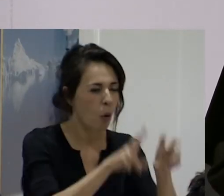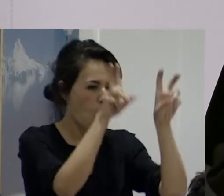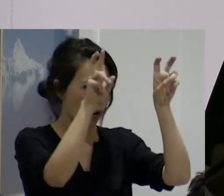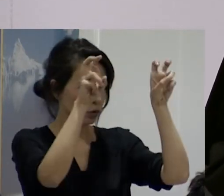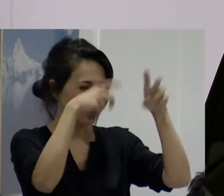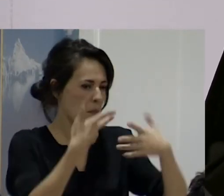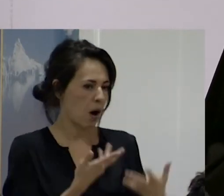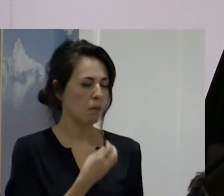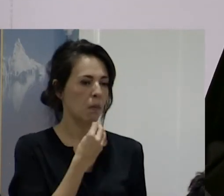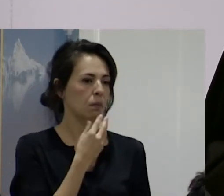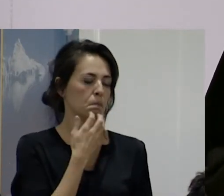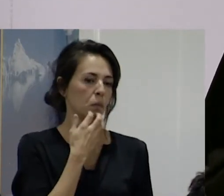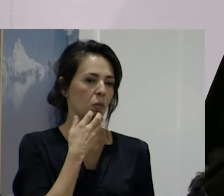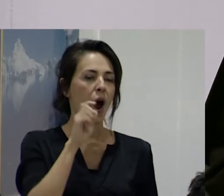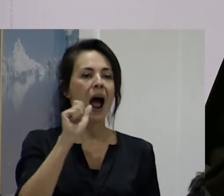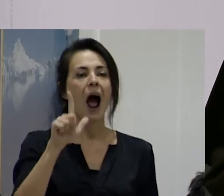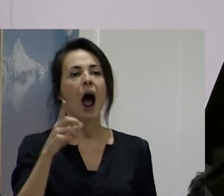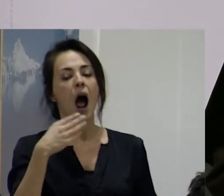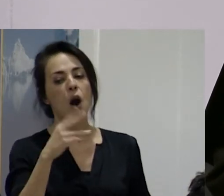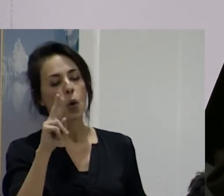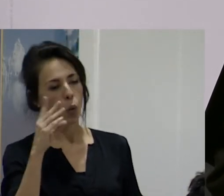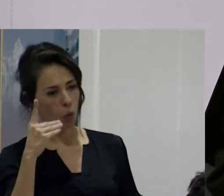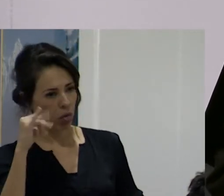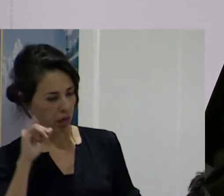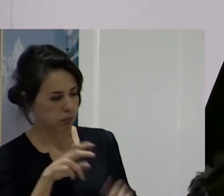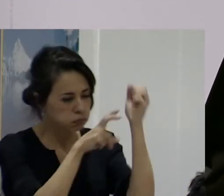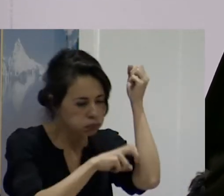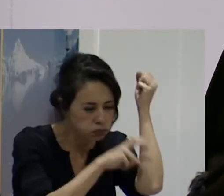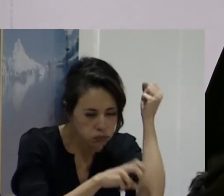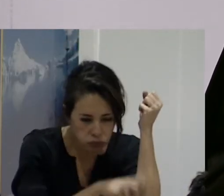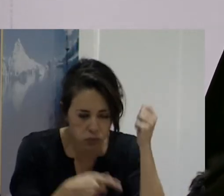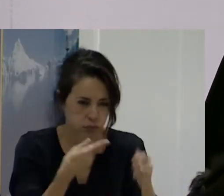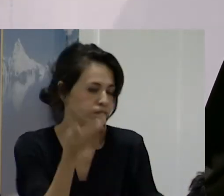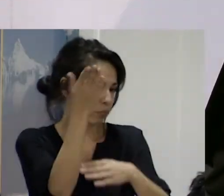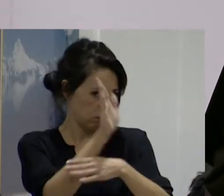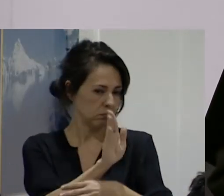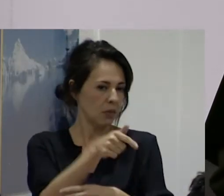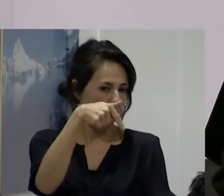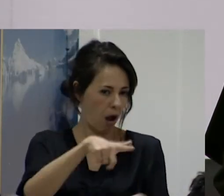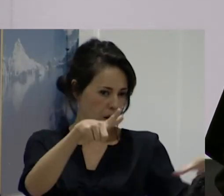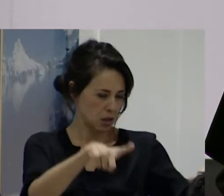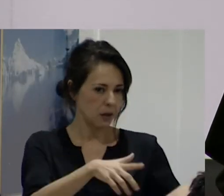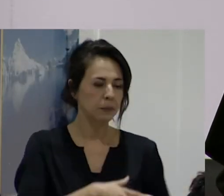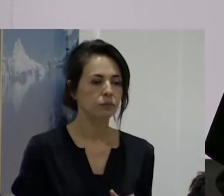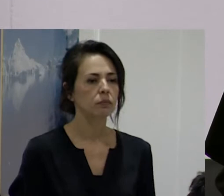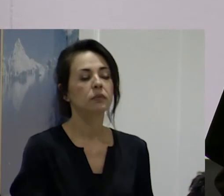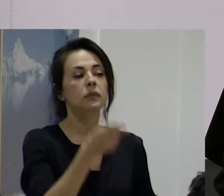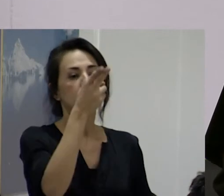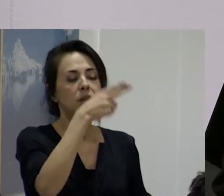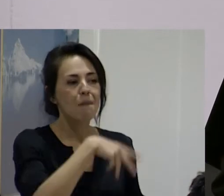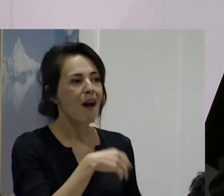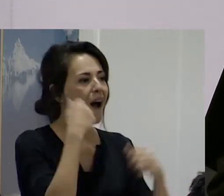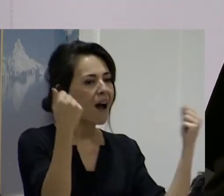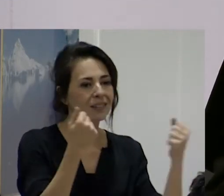del nostre jaciment de l'Alcúdia són un bon exemple d'aquesta línia d'actuació. A més, Estem potenciant que les